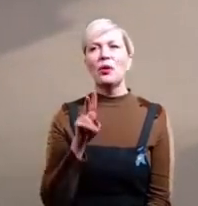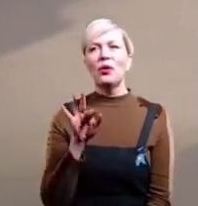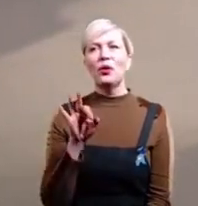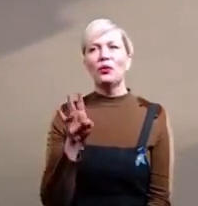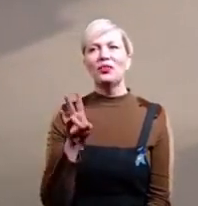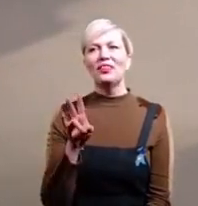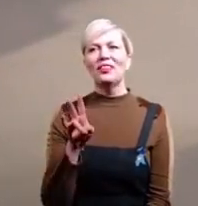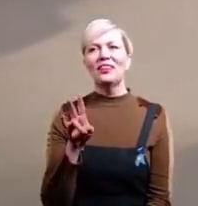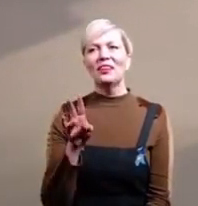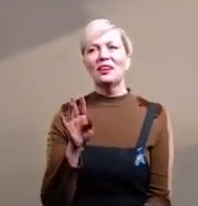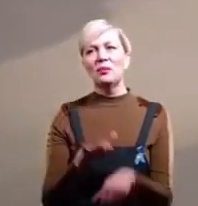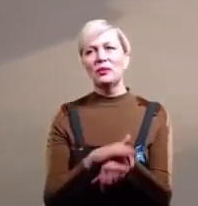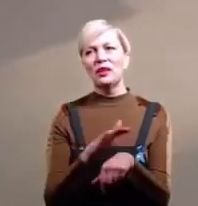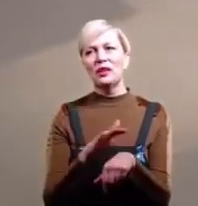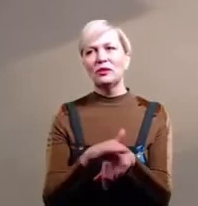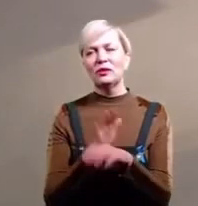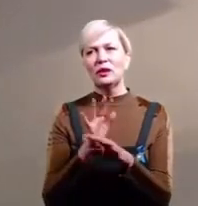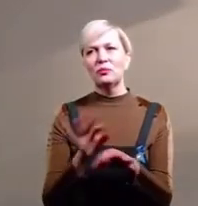Пожалуйста, музыку.